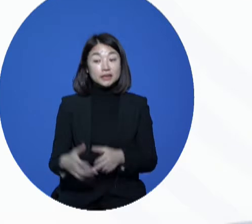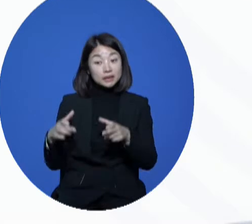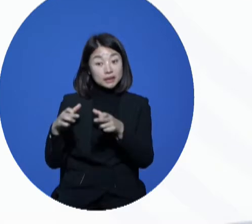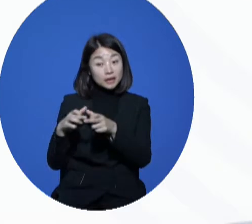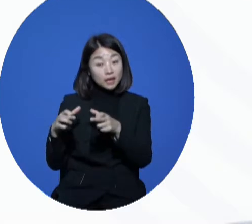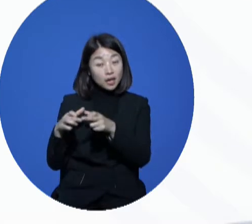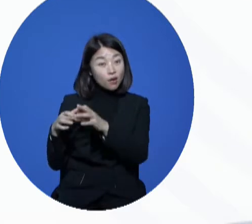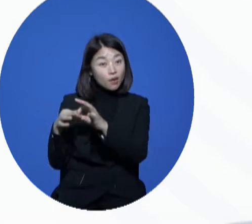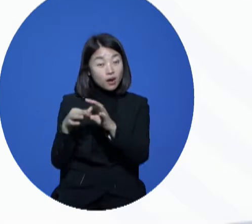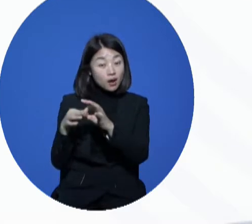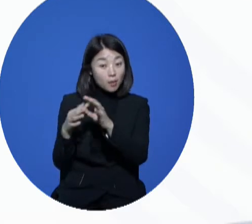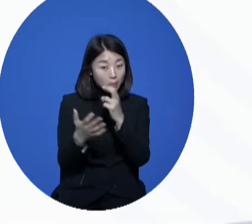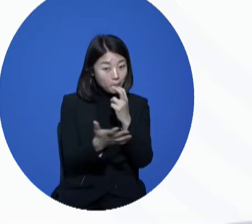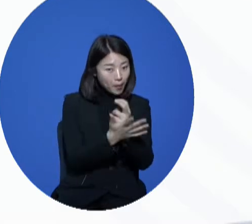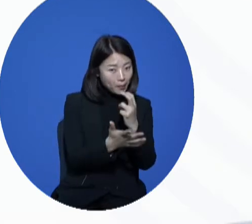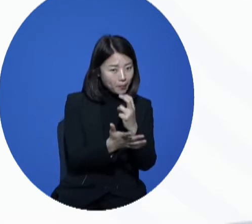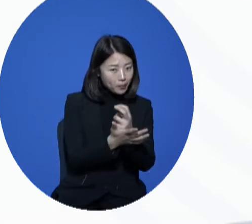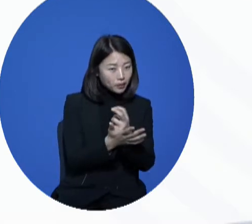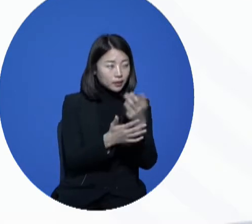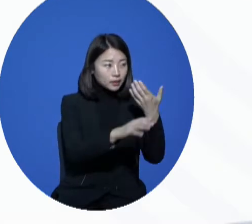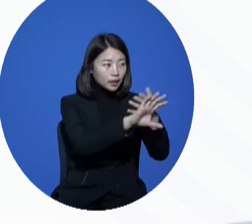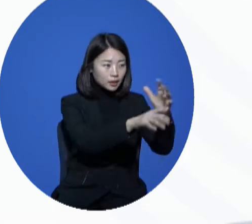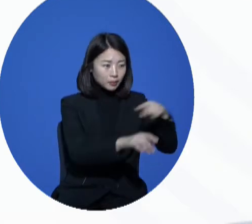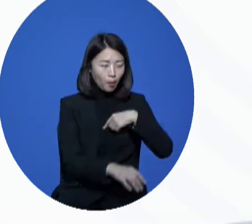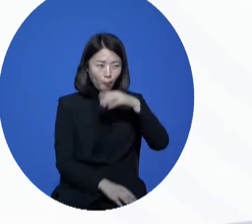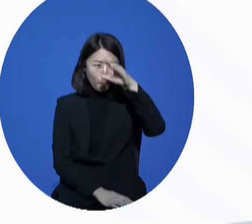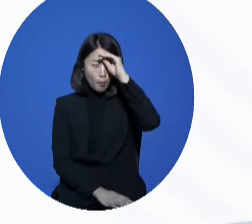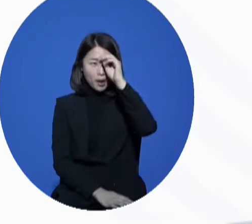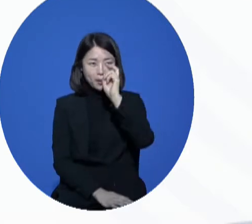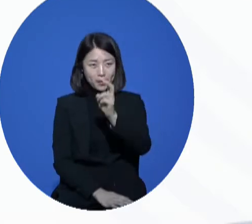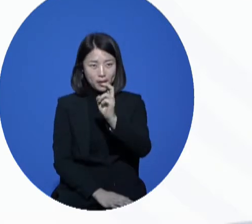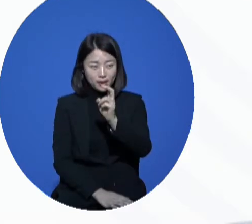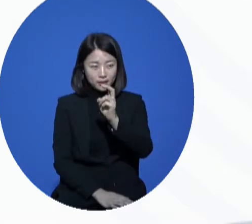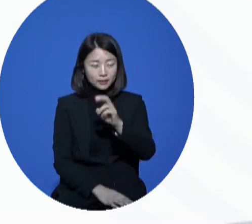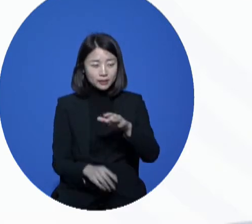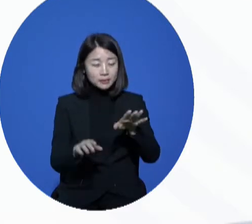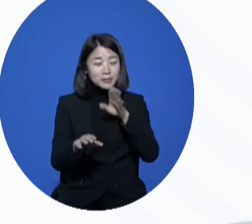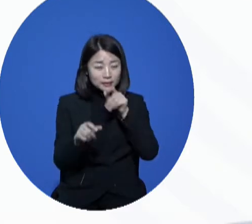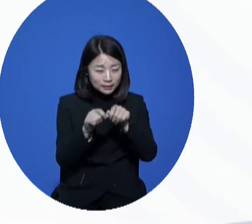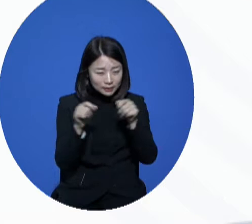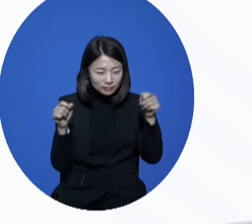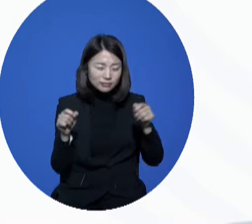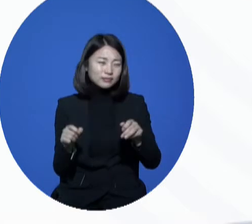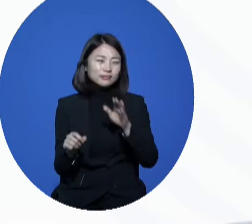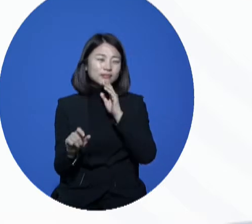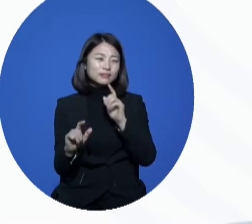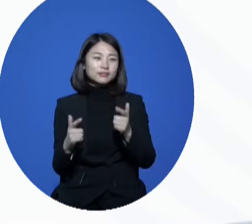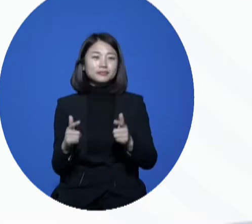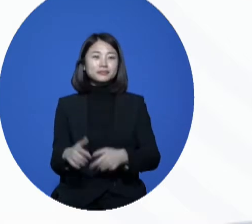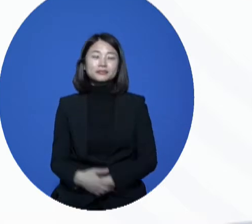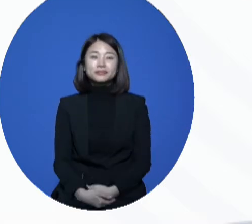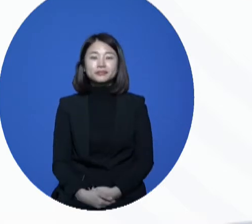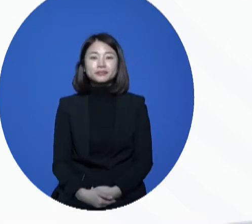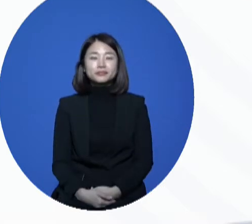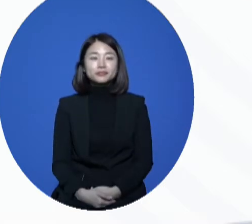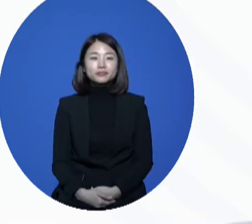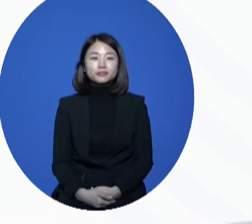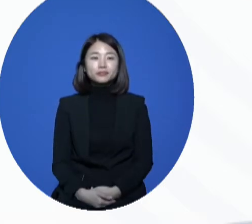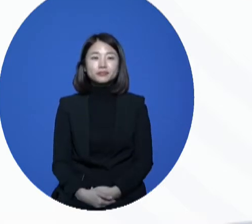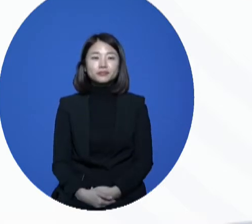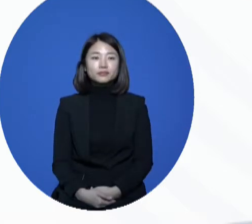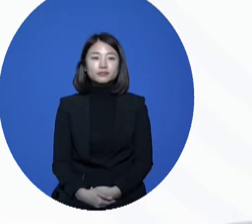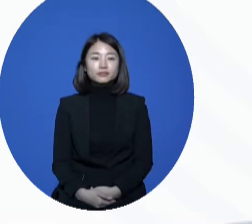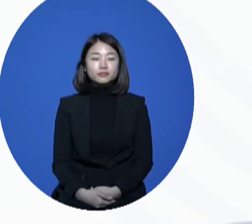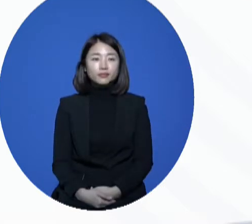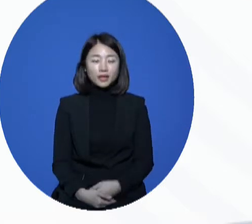장애와 관련해서는 법 체계가 모범적이라고 할 수는 있지만 현실은 꼭 그렇지 않습니다. 현실이 여기에